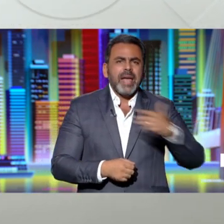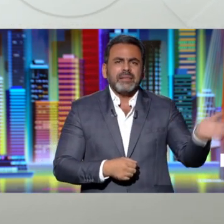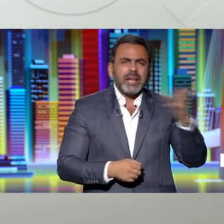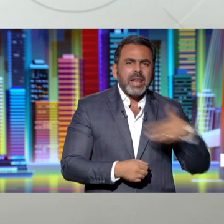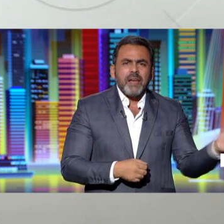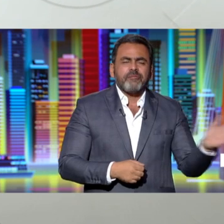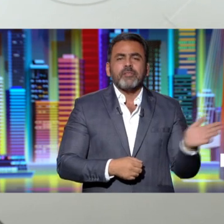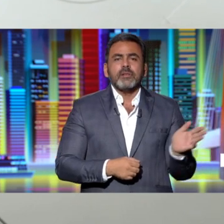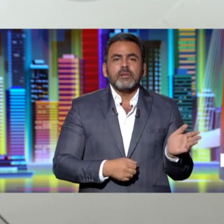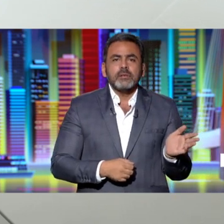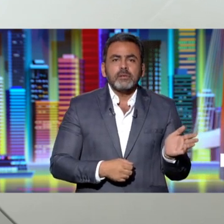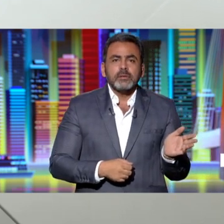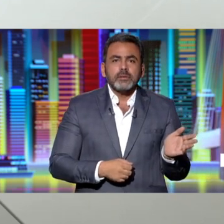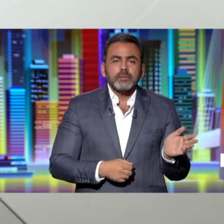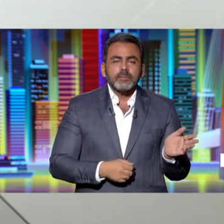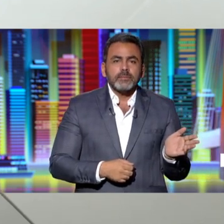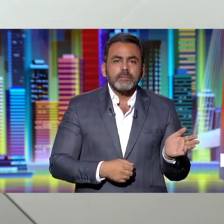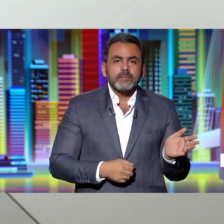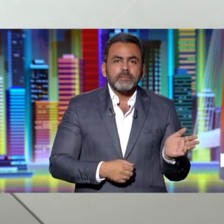العشرات المئات